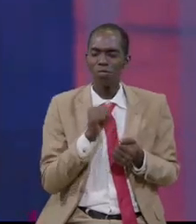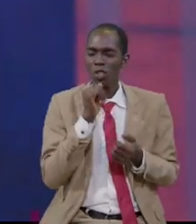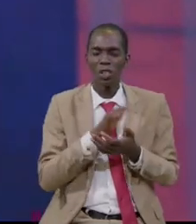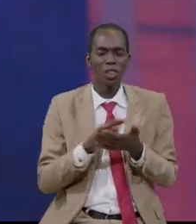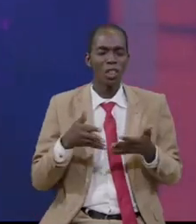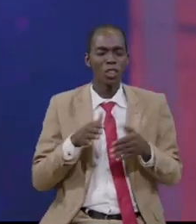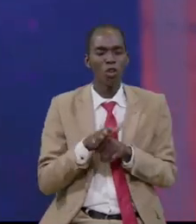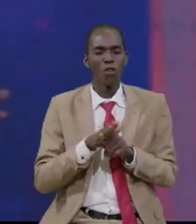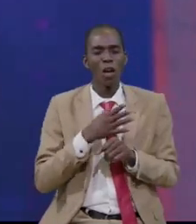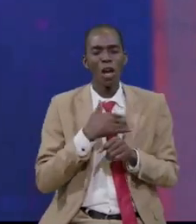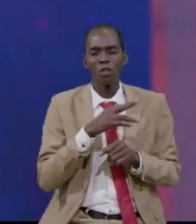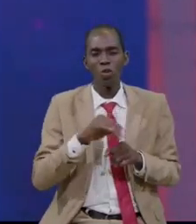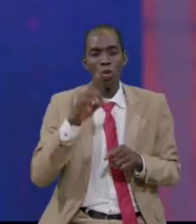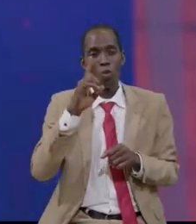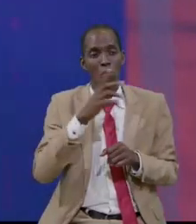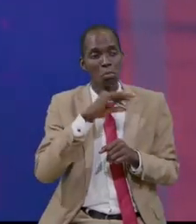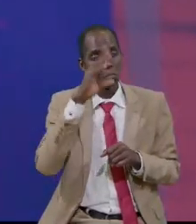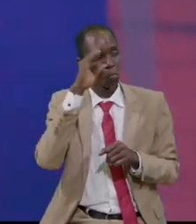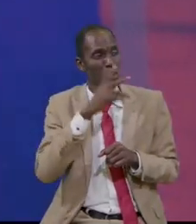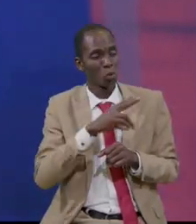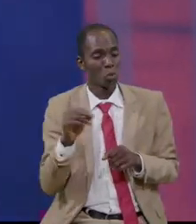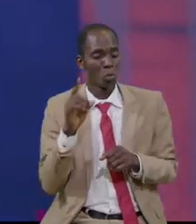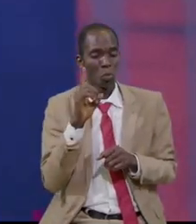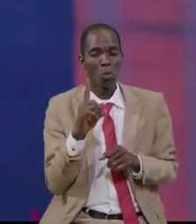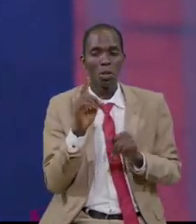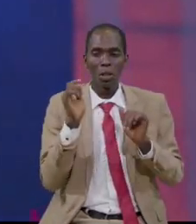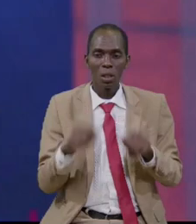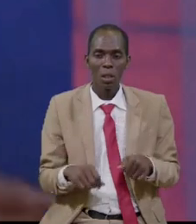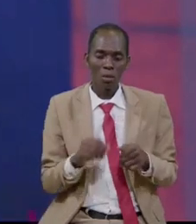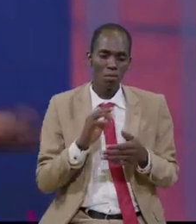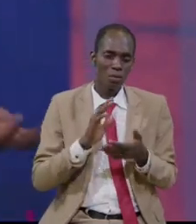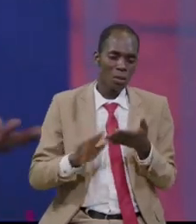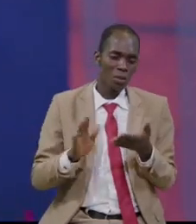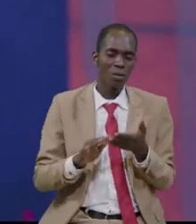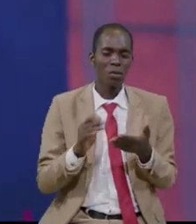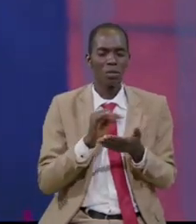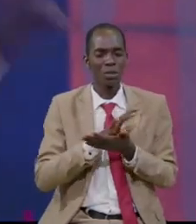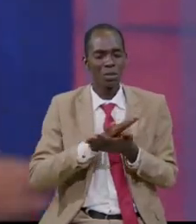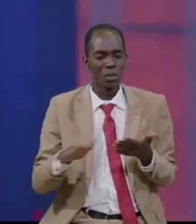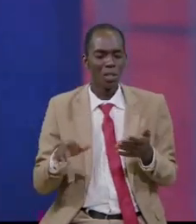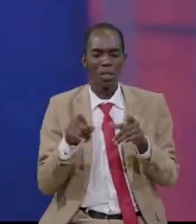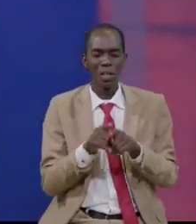purger, il ne peut pardonner, il ne peut purifier comme Christ.